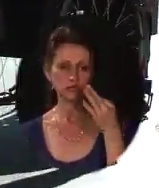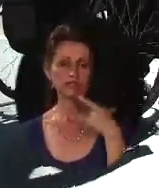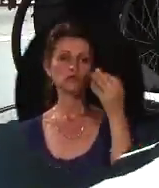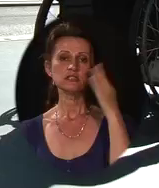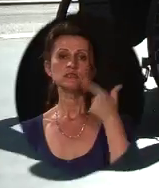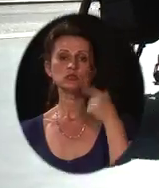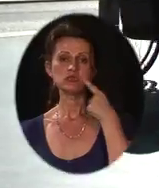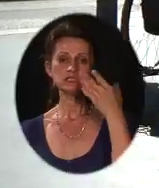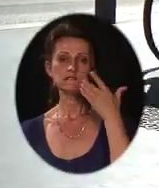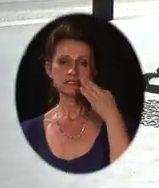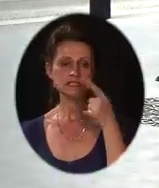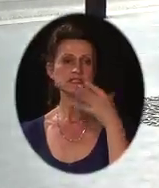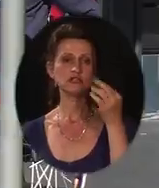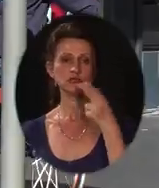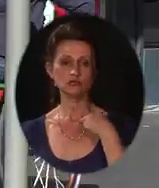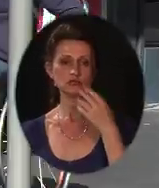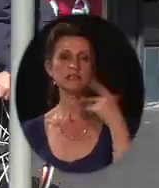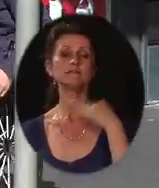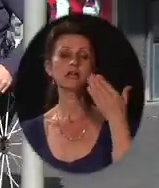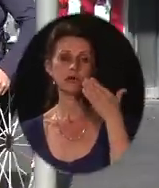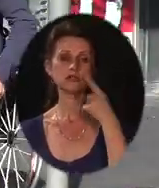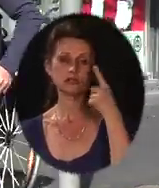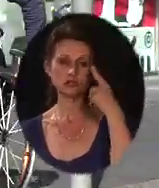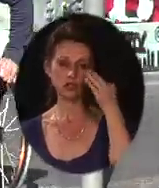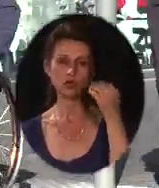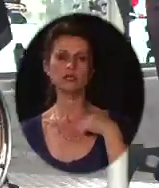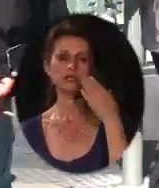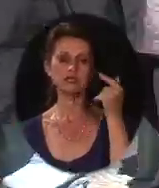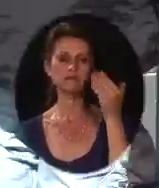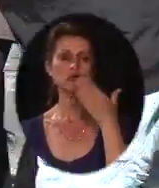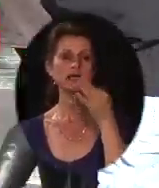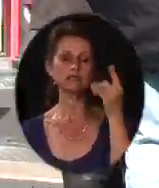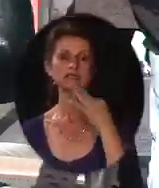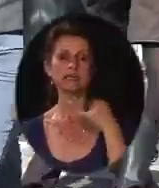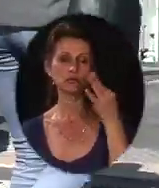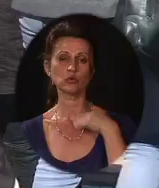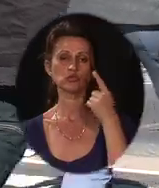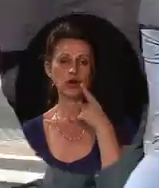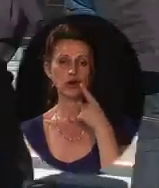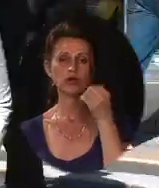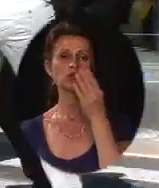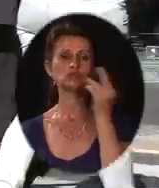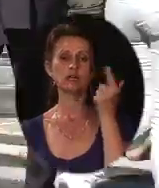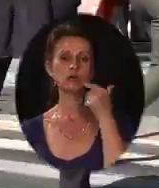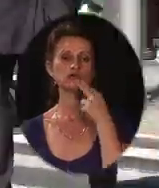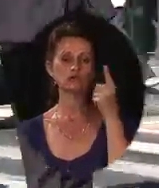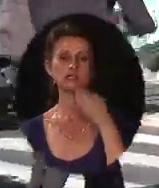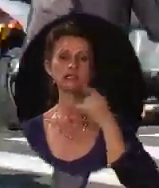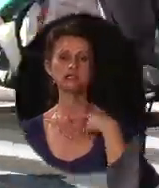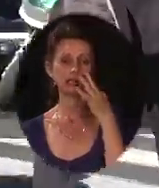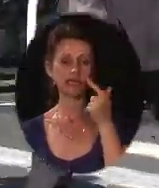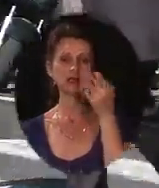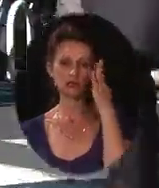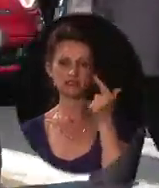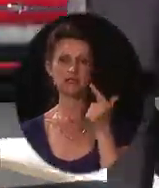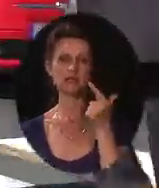plus difficile d'être vu. C'est vraiment dangereux et il faut être encore plus prudent pour se protéger. Nous allons vous donner quelques règles simples que Delphine,